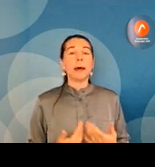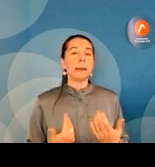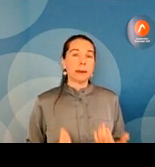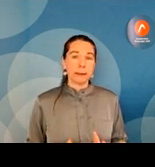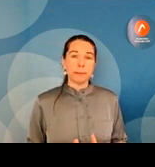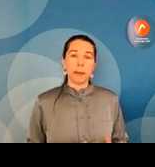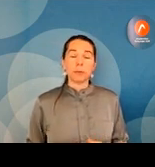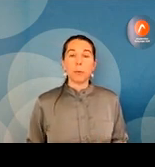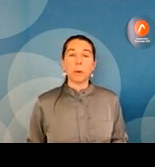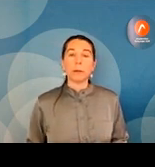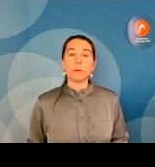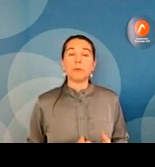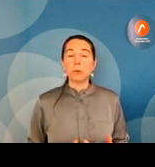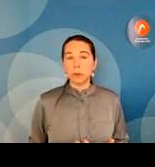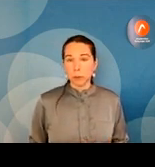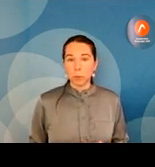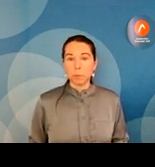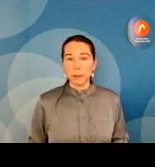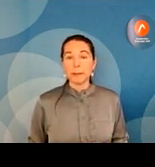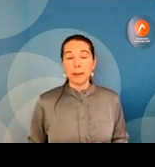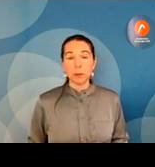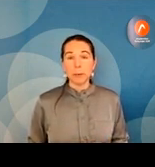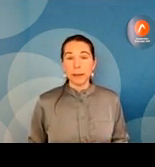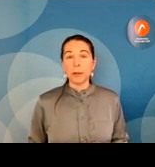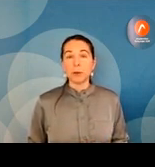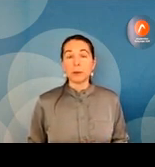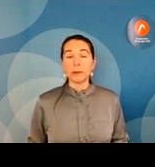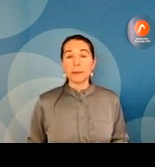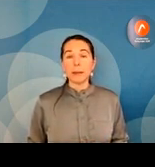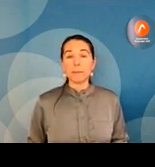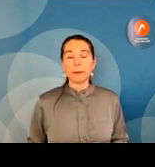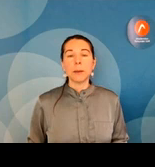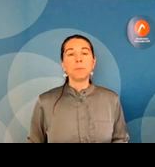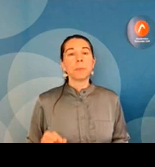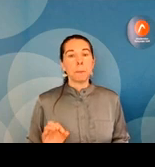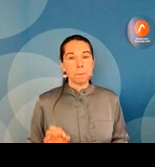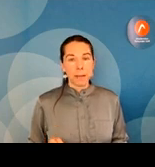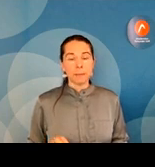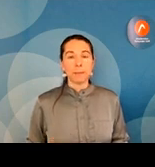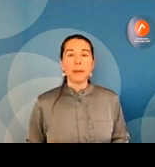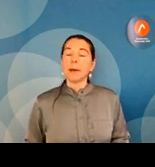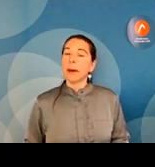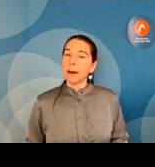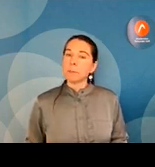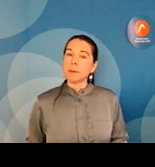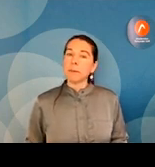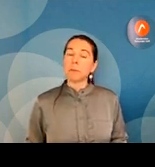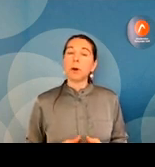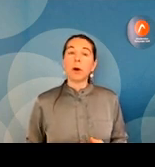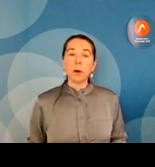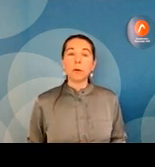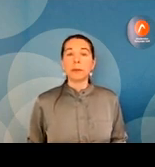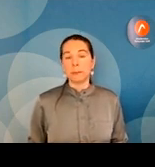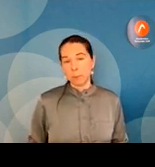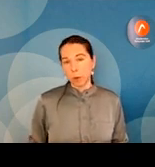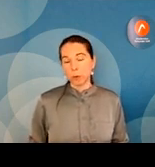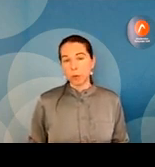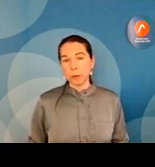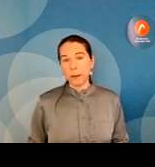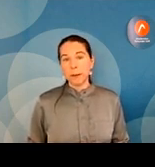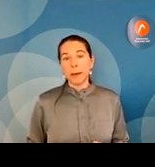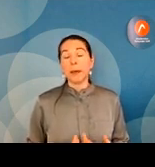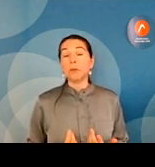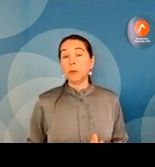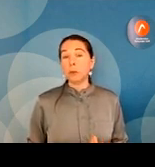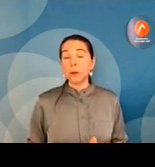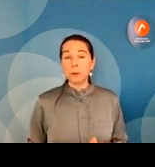fortbildning. Vi har alla rätt att få liksom fortsatt utbildning genom hela yrkeslivet. Men arbetsgivaren behöver inte